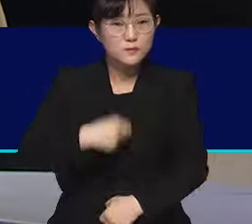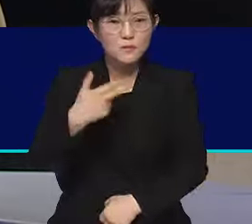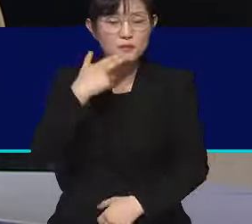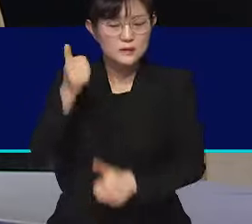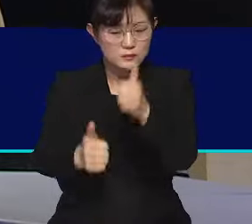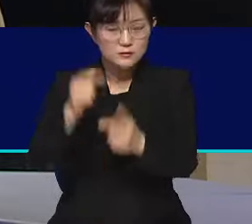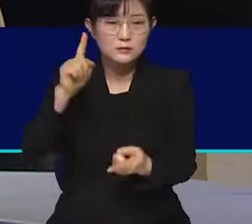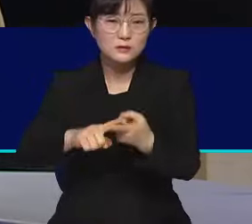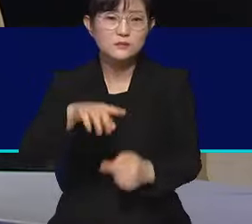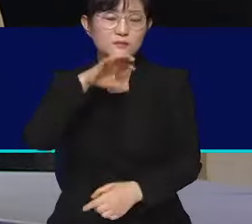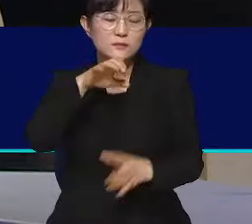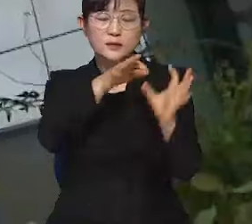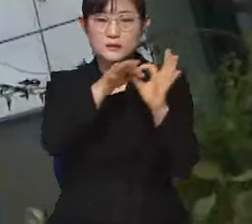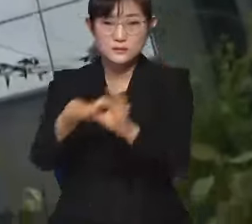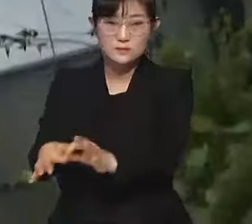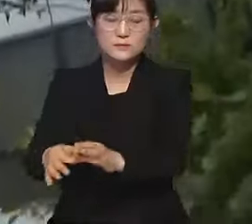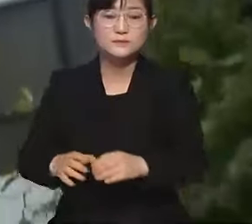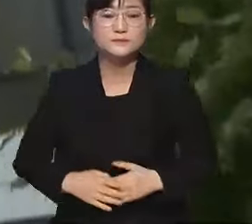기자입니다.